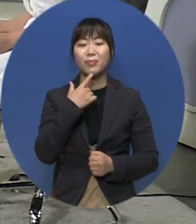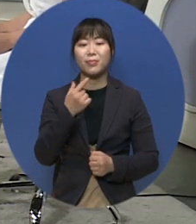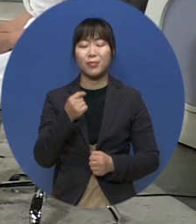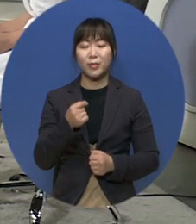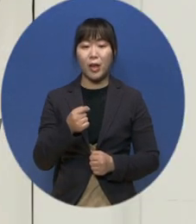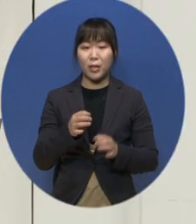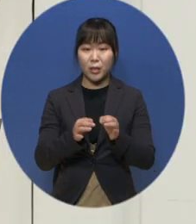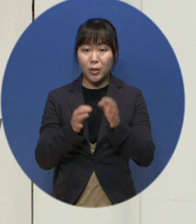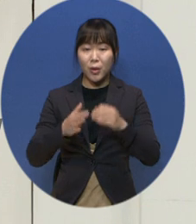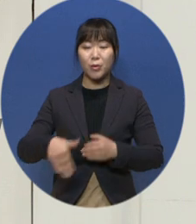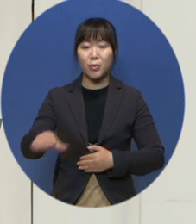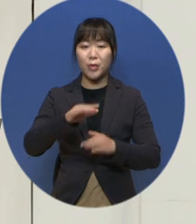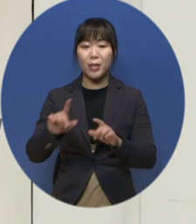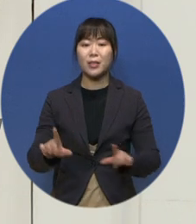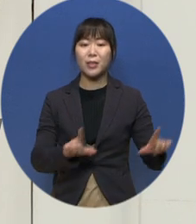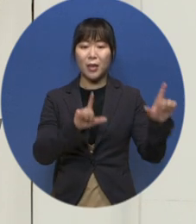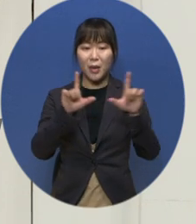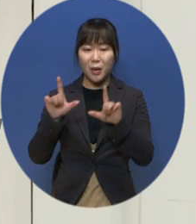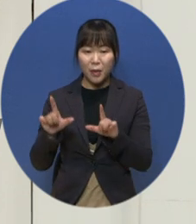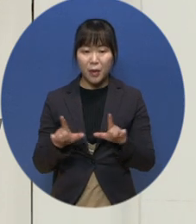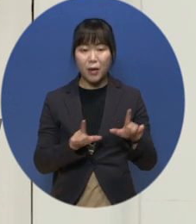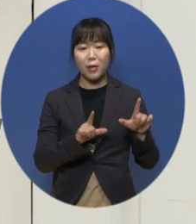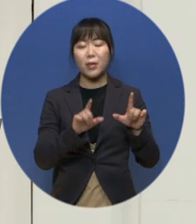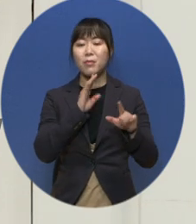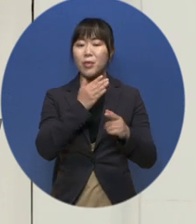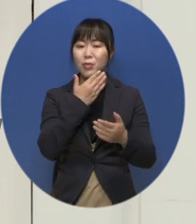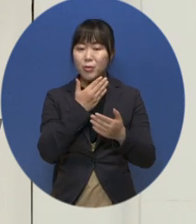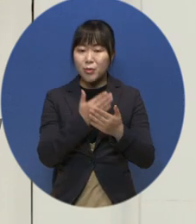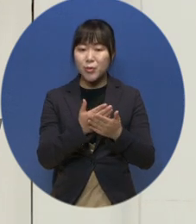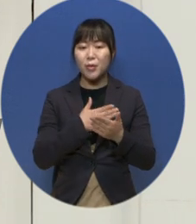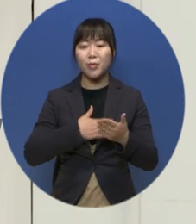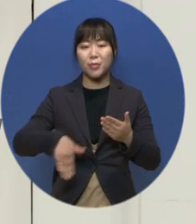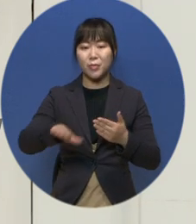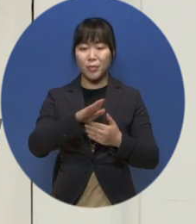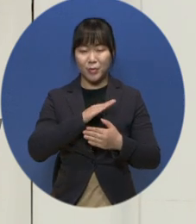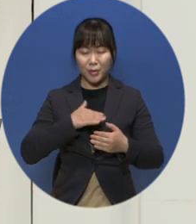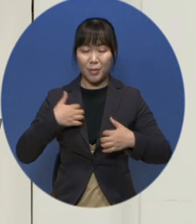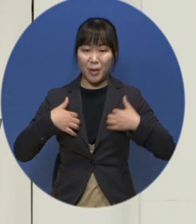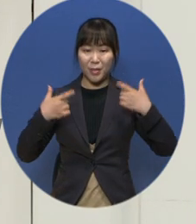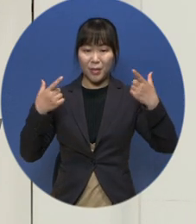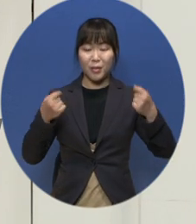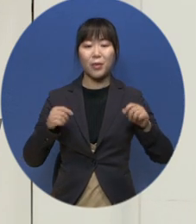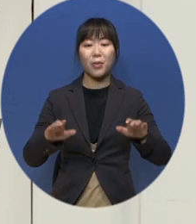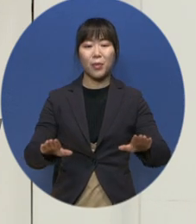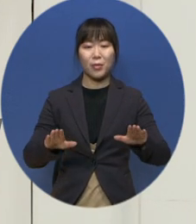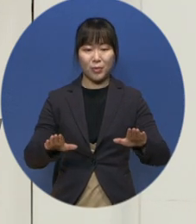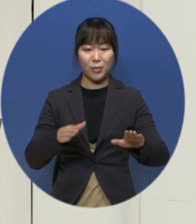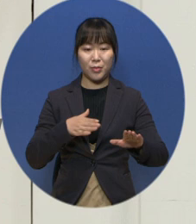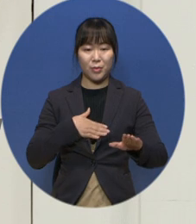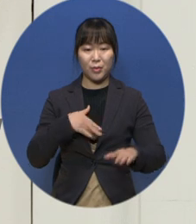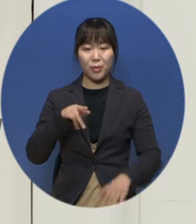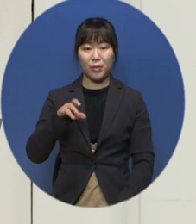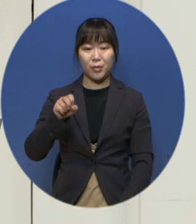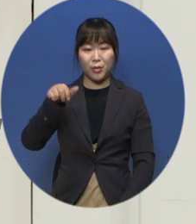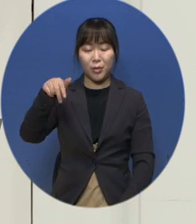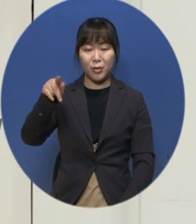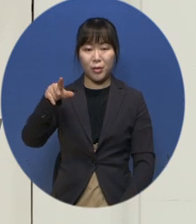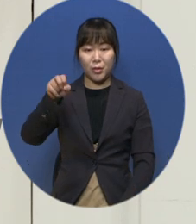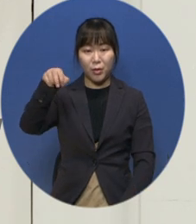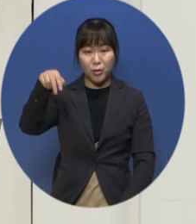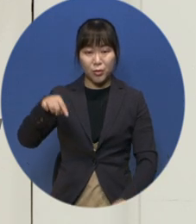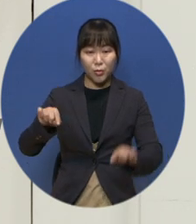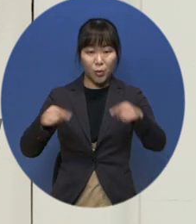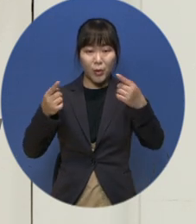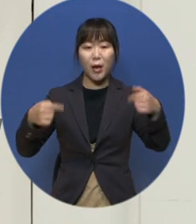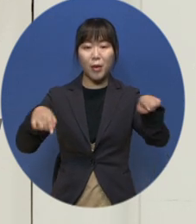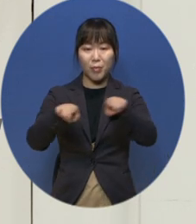우리가 생활해왔던 일상의 소중함들이 더욱 저희를 반깁니다. 안녕하세요. 저는 오늘도 정경수 고문님과